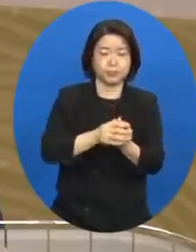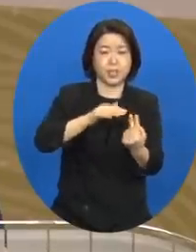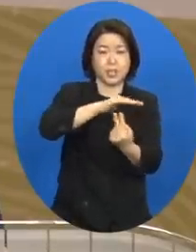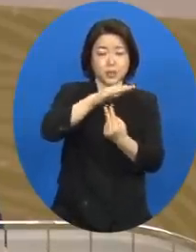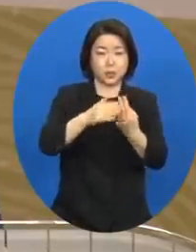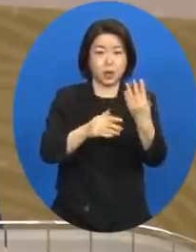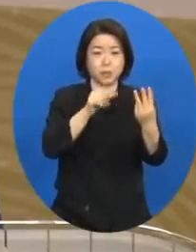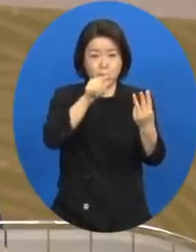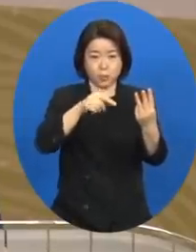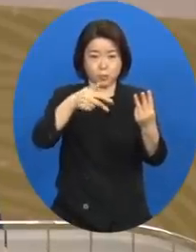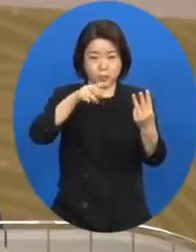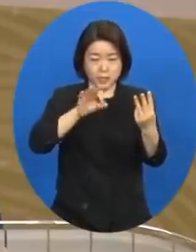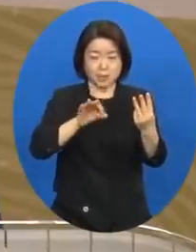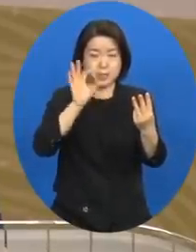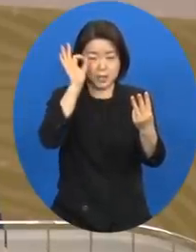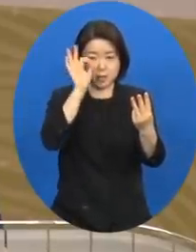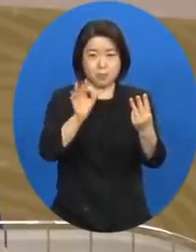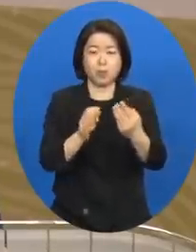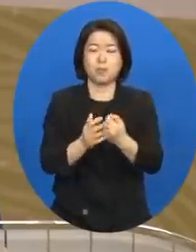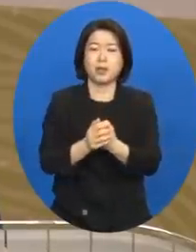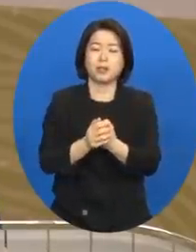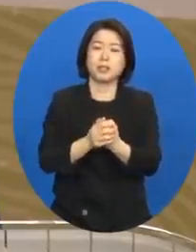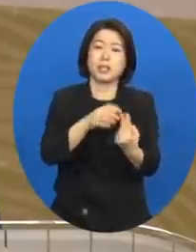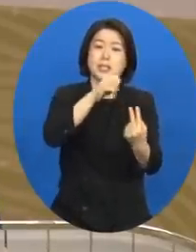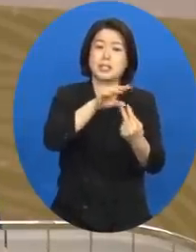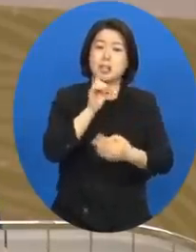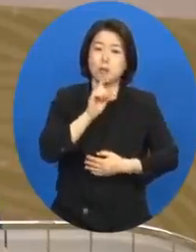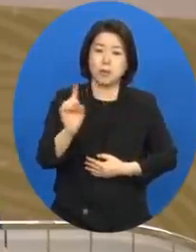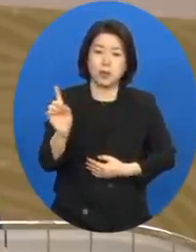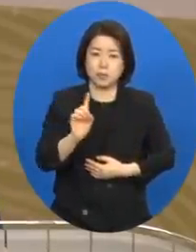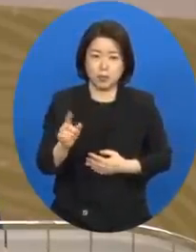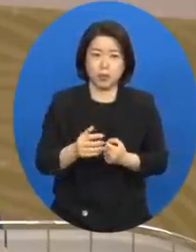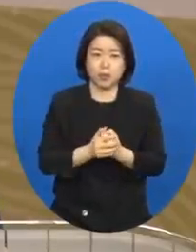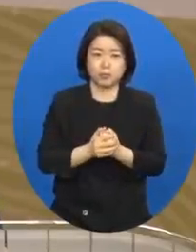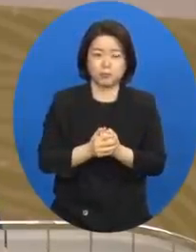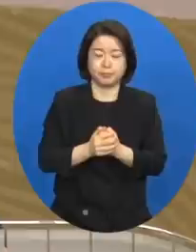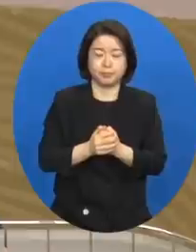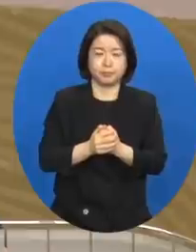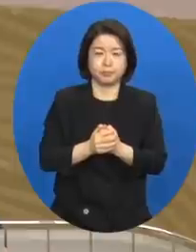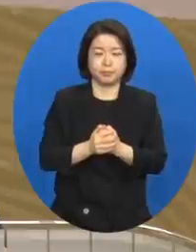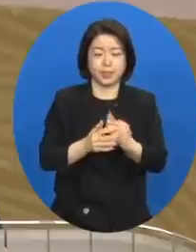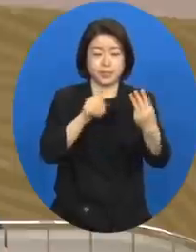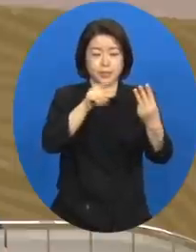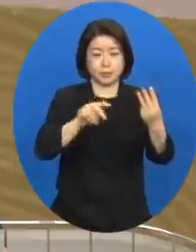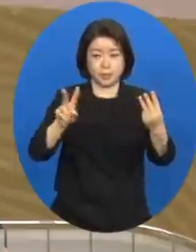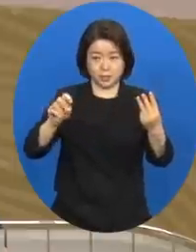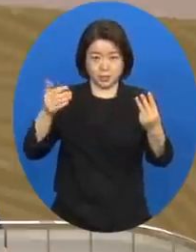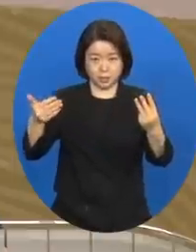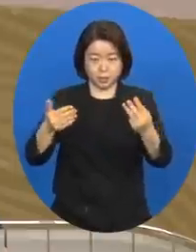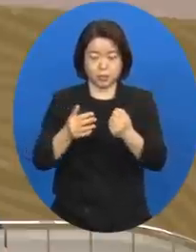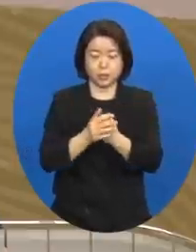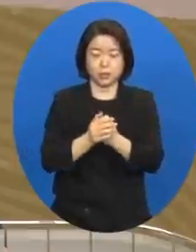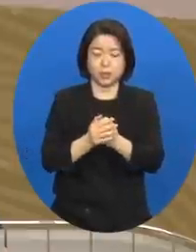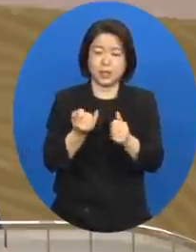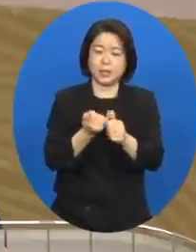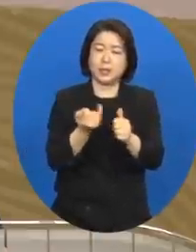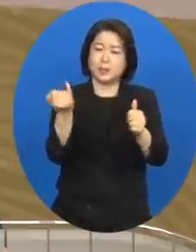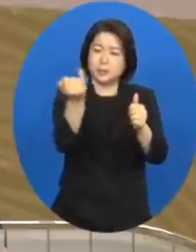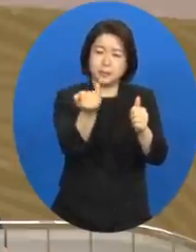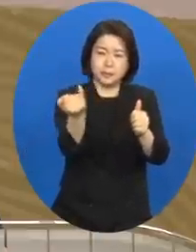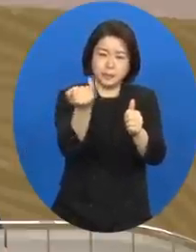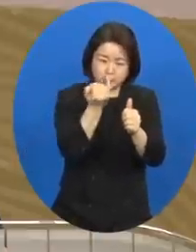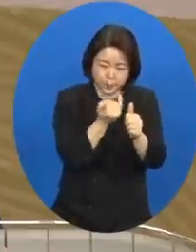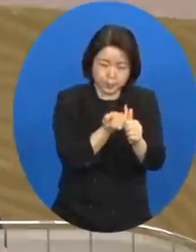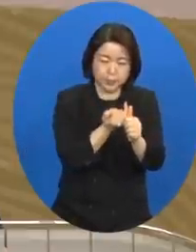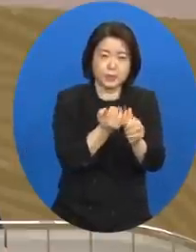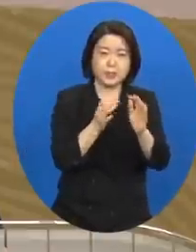보면 그때 세례요한이 이렇게 말합니다. 요한복음 3장 29절에 신부를 취하는 자는